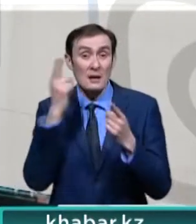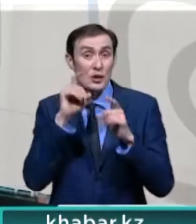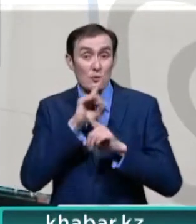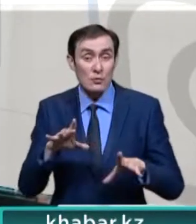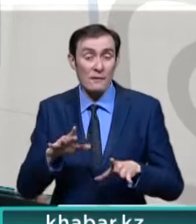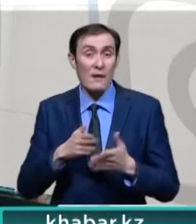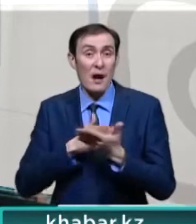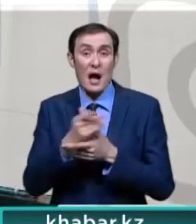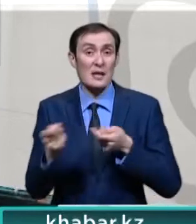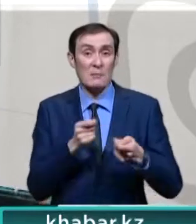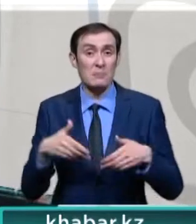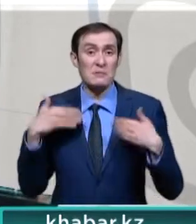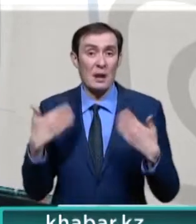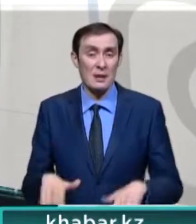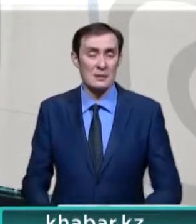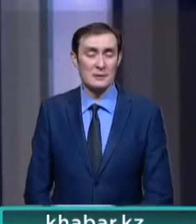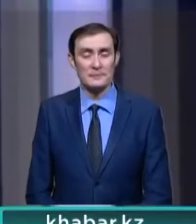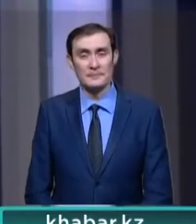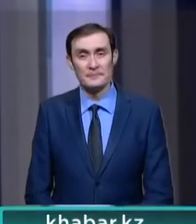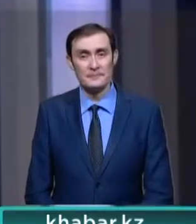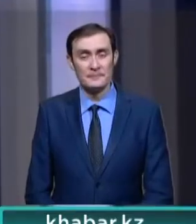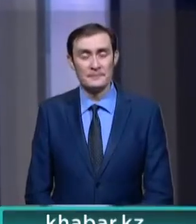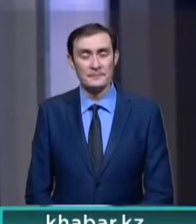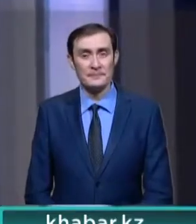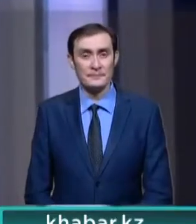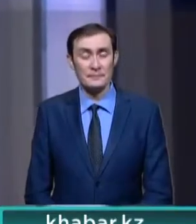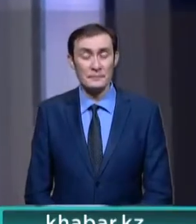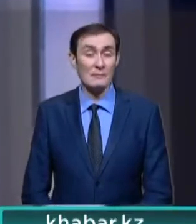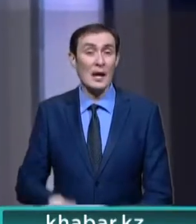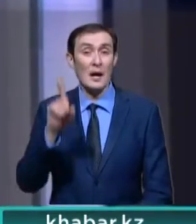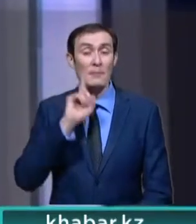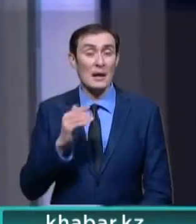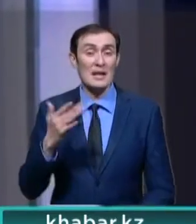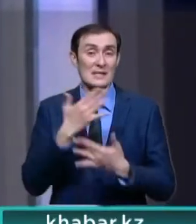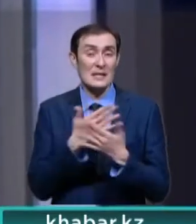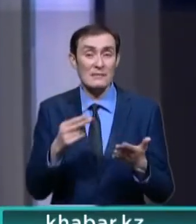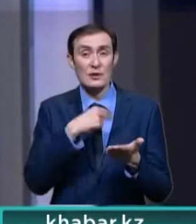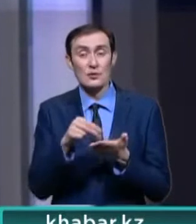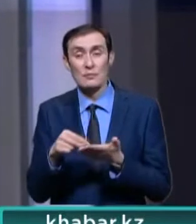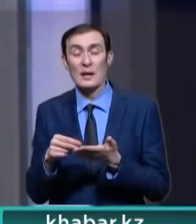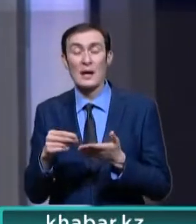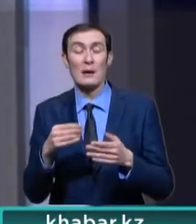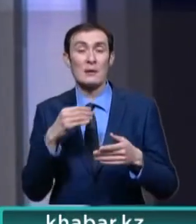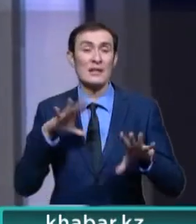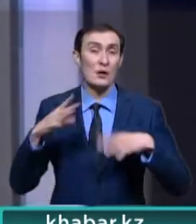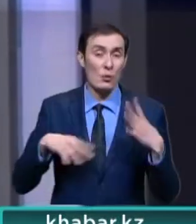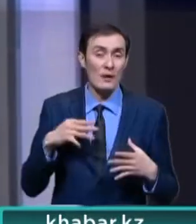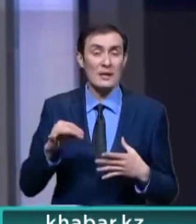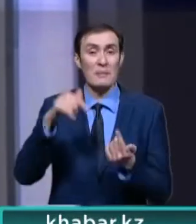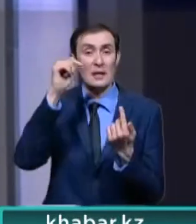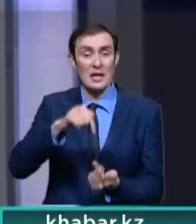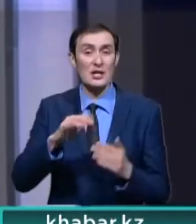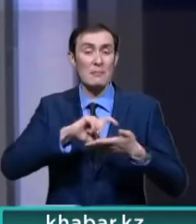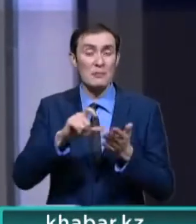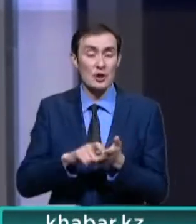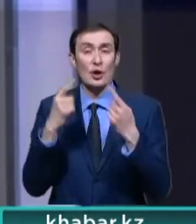ходить в акимат смысла нет пока одни ищут средства на покупку инвентаря для тренировок и подходящее